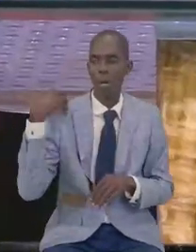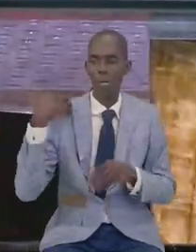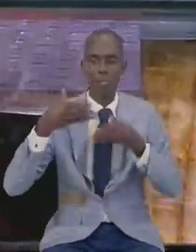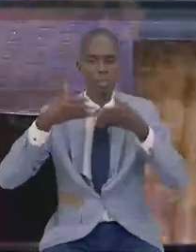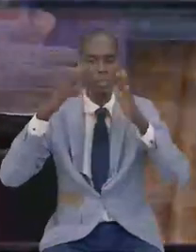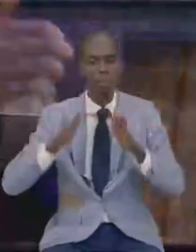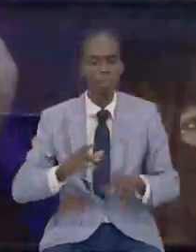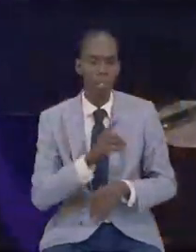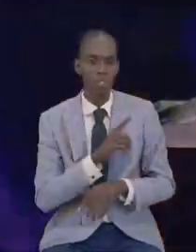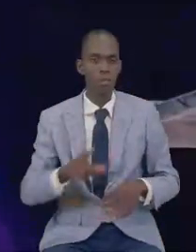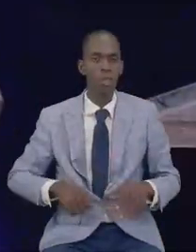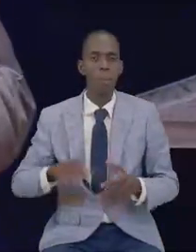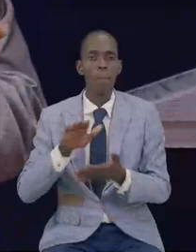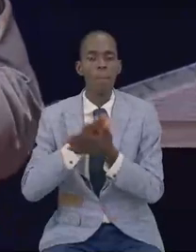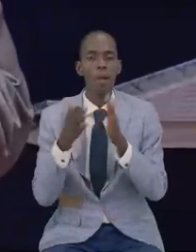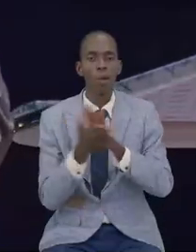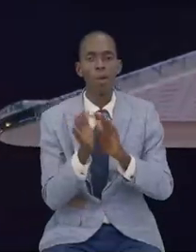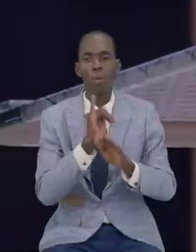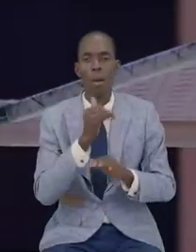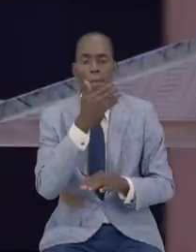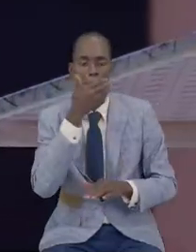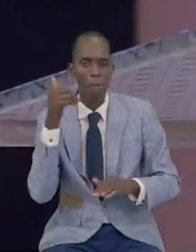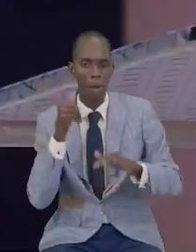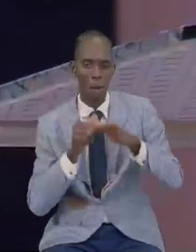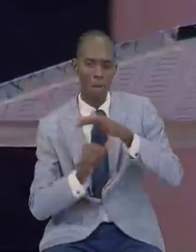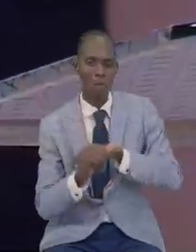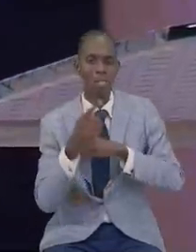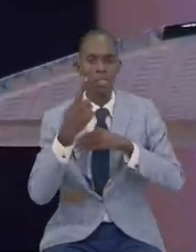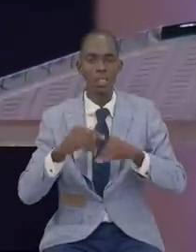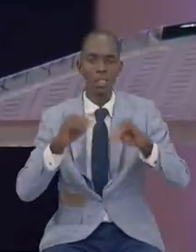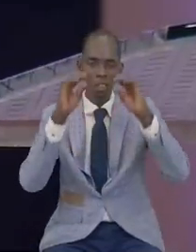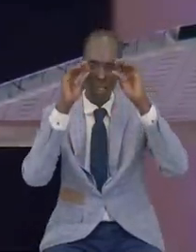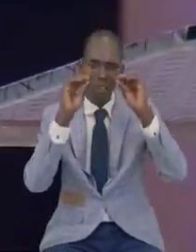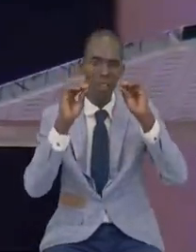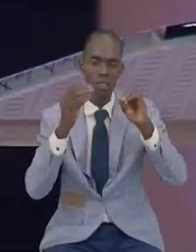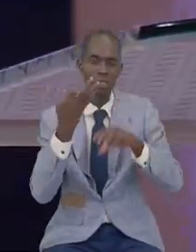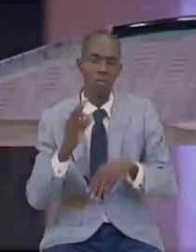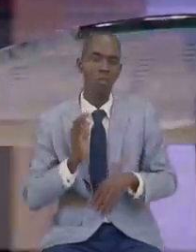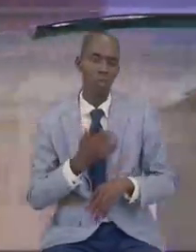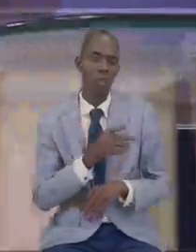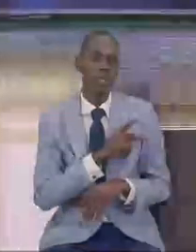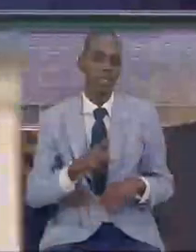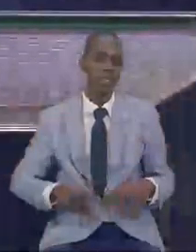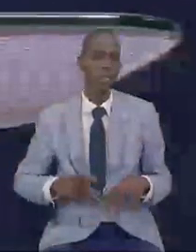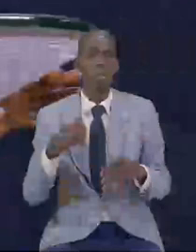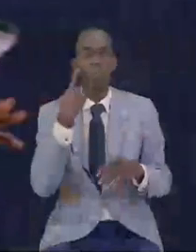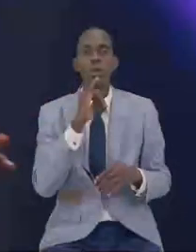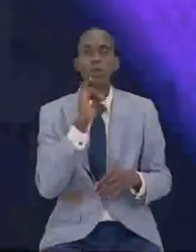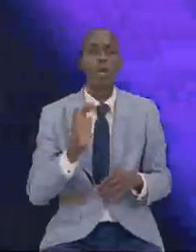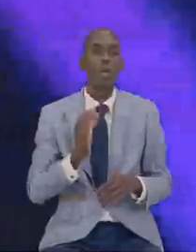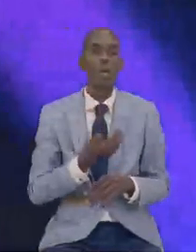de notre roi. Devenir meilleur sous l'enseignement de notre roi. Nous allons voir notre roi ici,